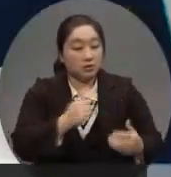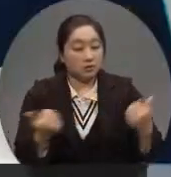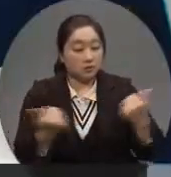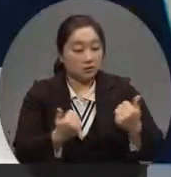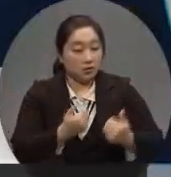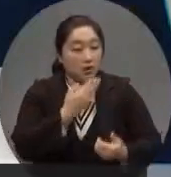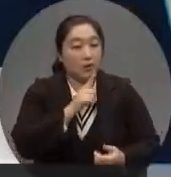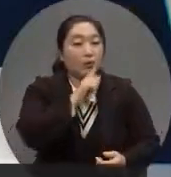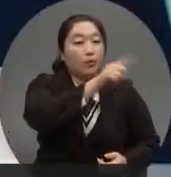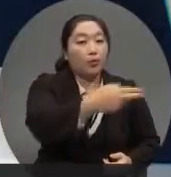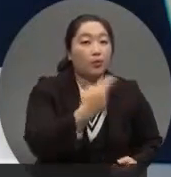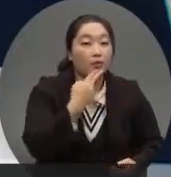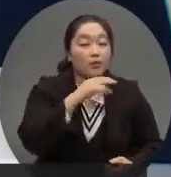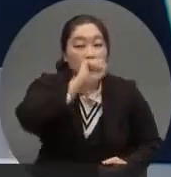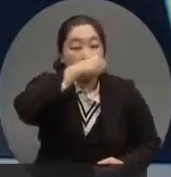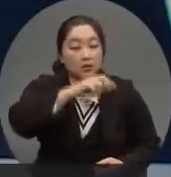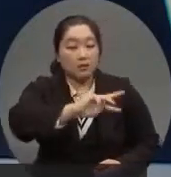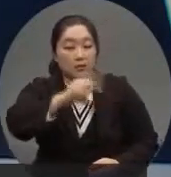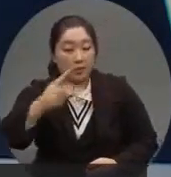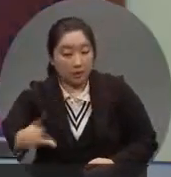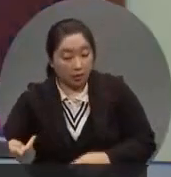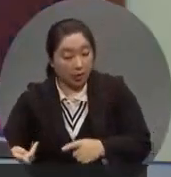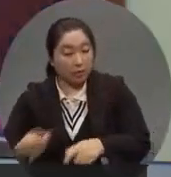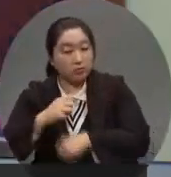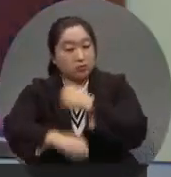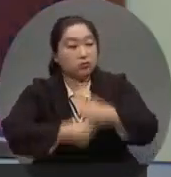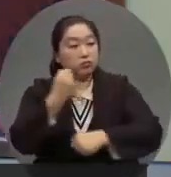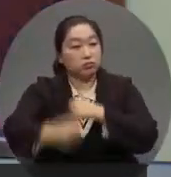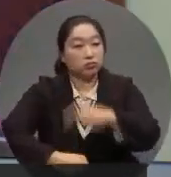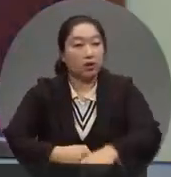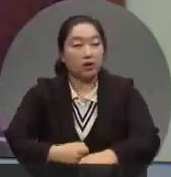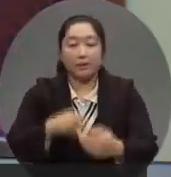전용해 쓴 사실도 드러났습니다 김대